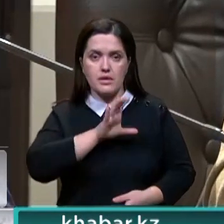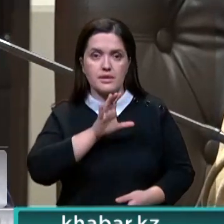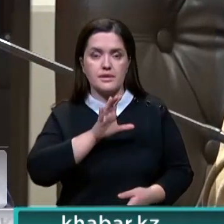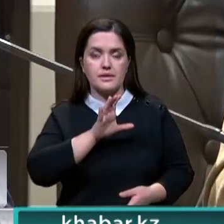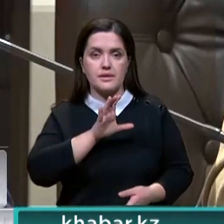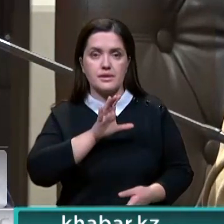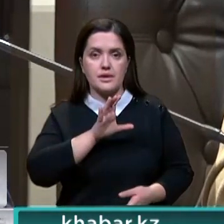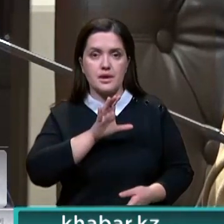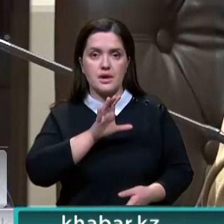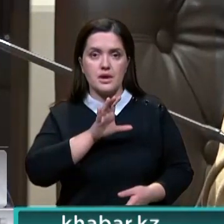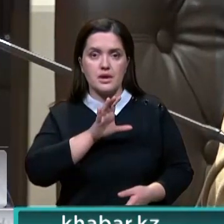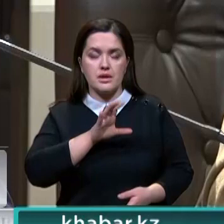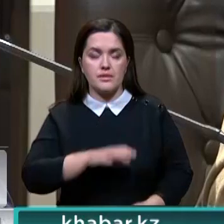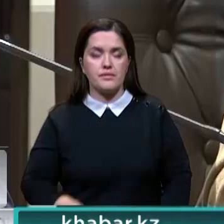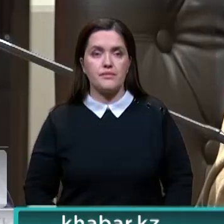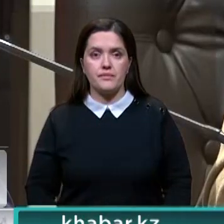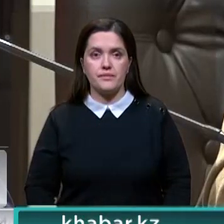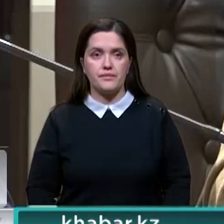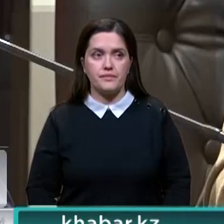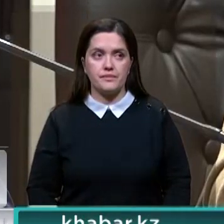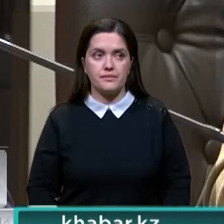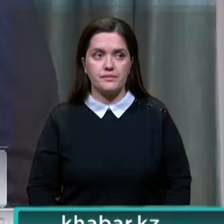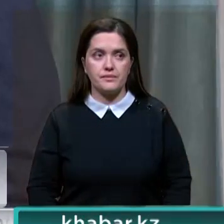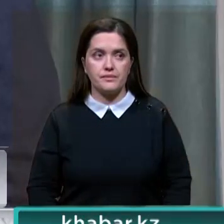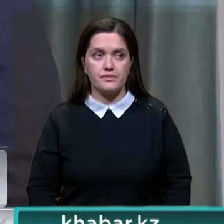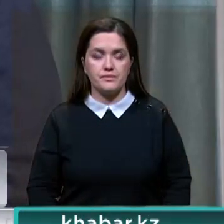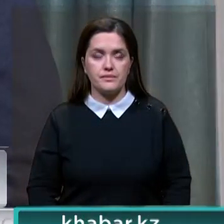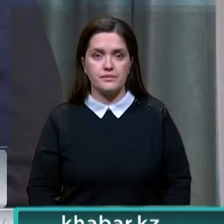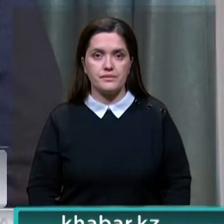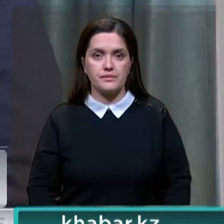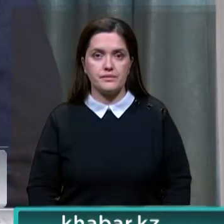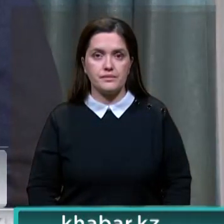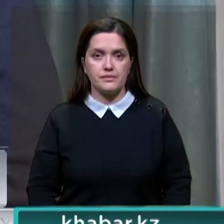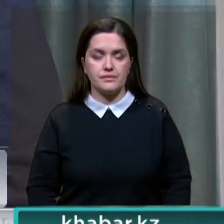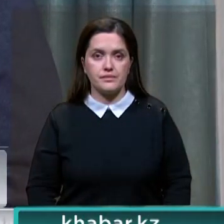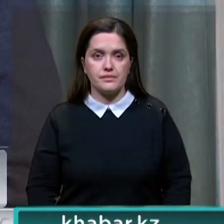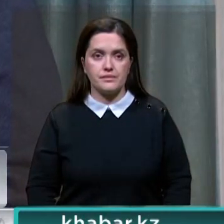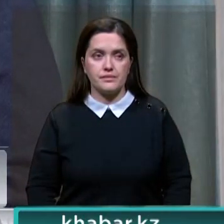ремонтом. Очень много к вам претензий именно по городу.